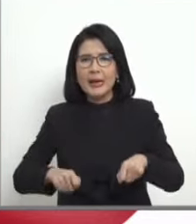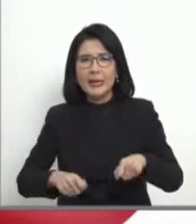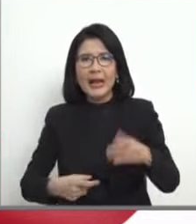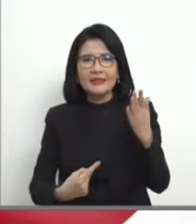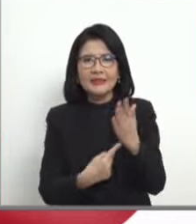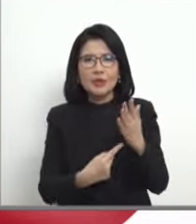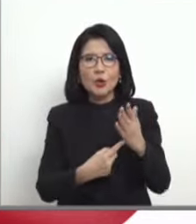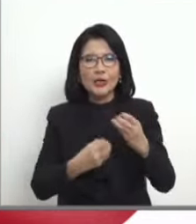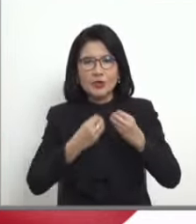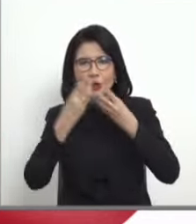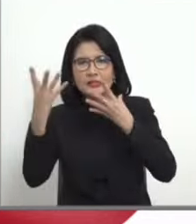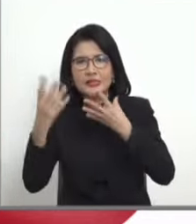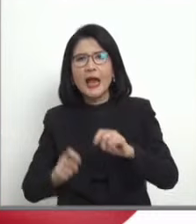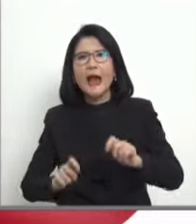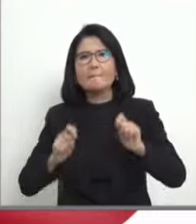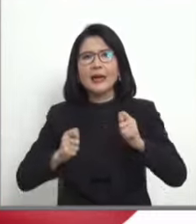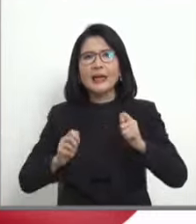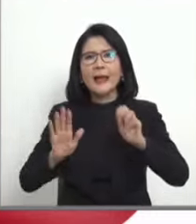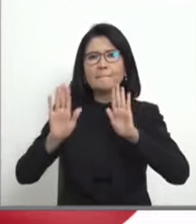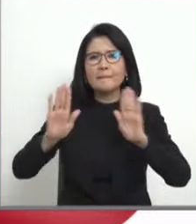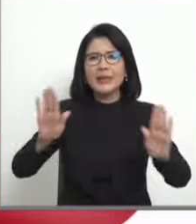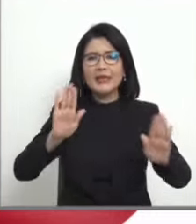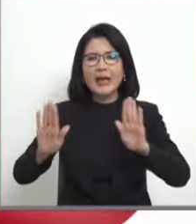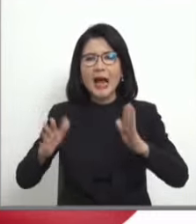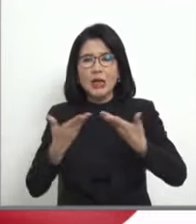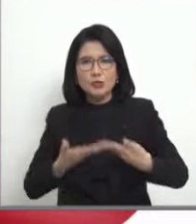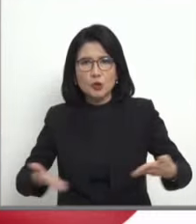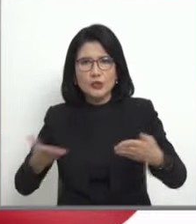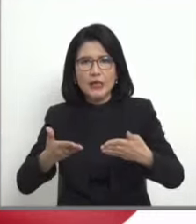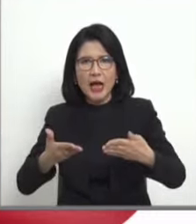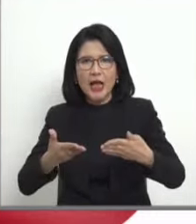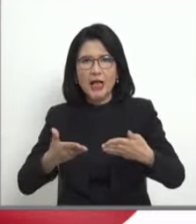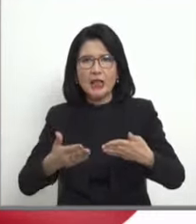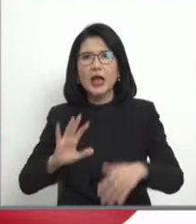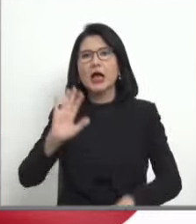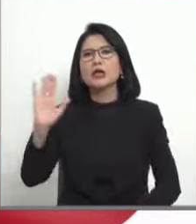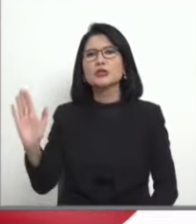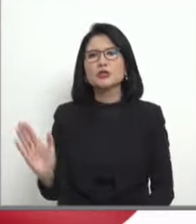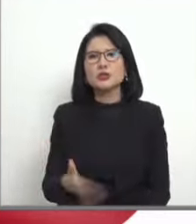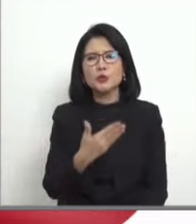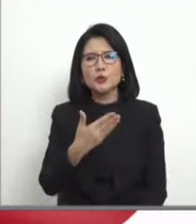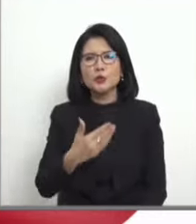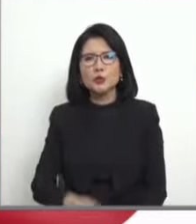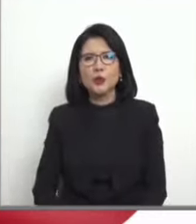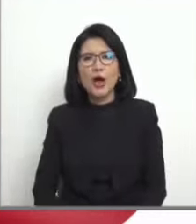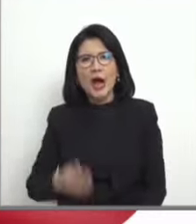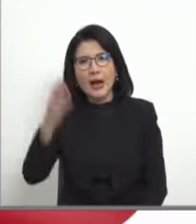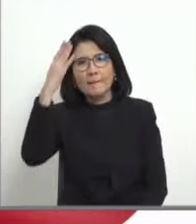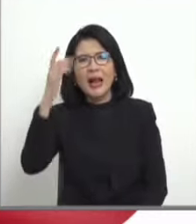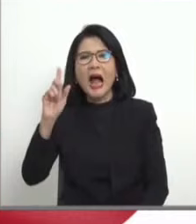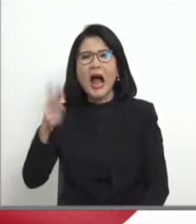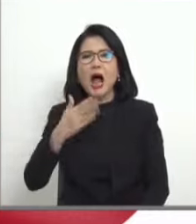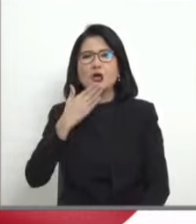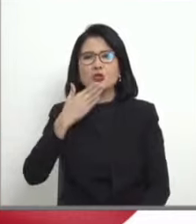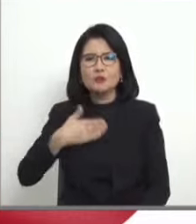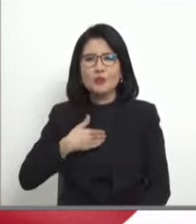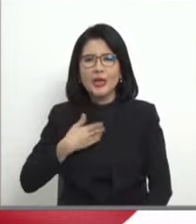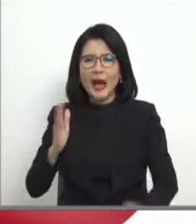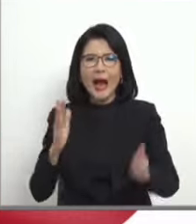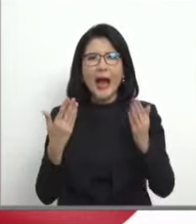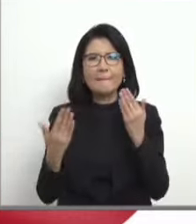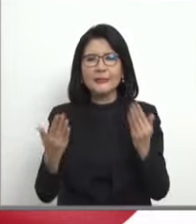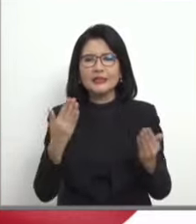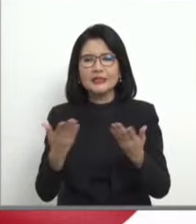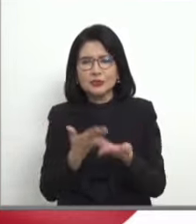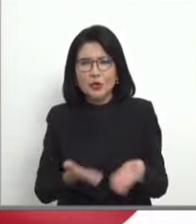gunakan medsos maka Kenapa kemudian dalam pengalaman kami eh seluruh Kepala Dinas Anda harus punya medsos di situlah orang